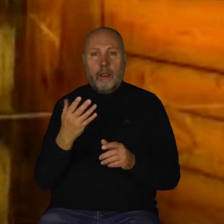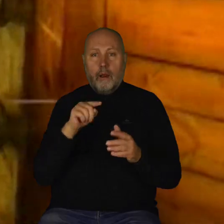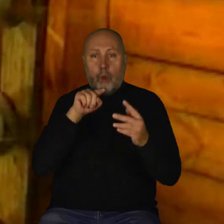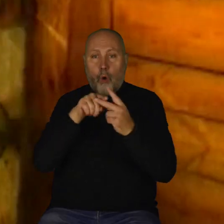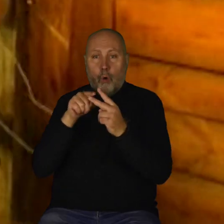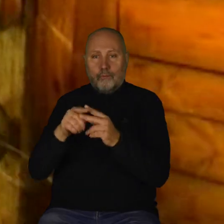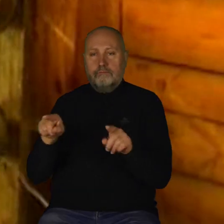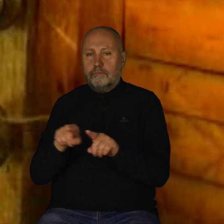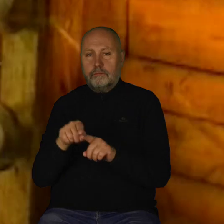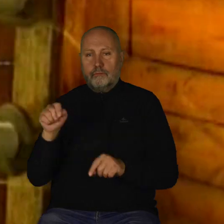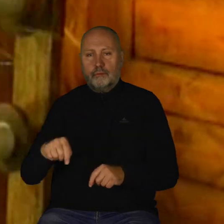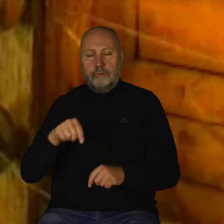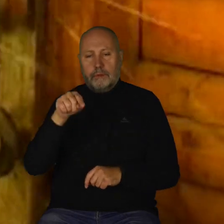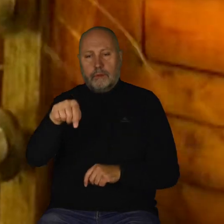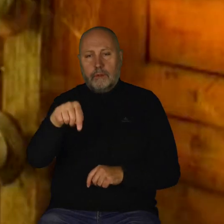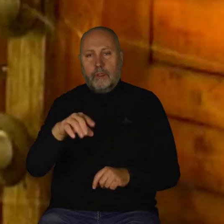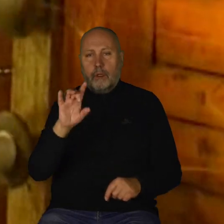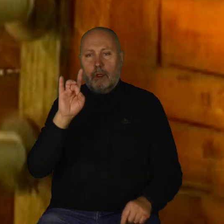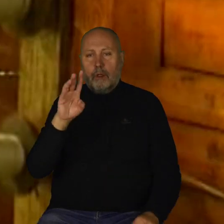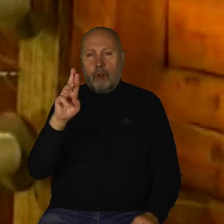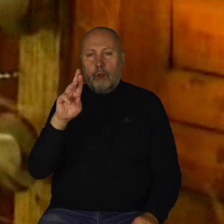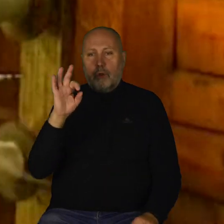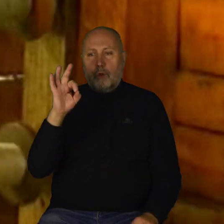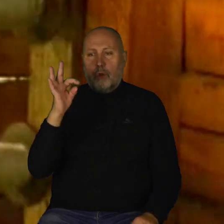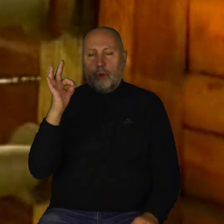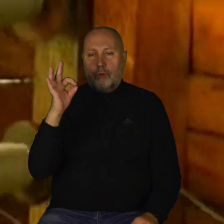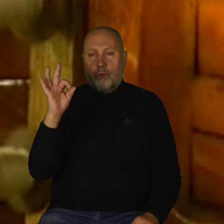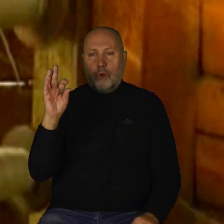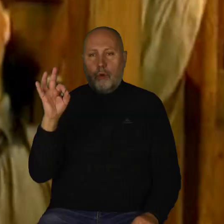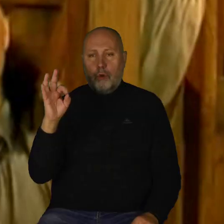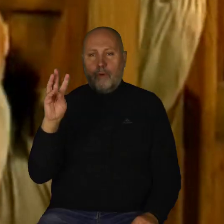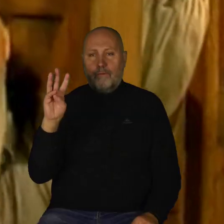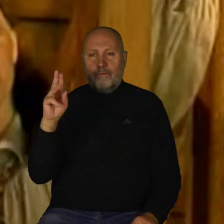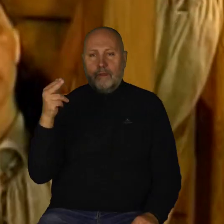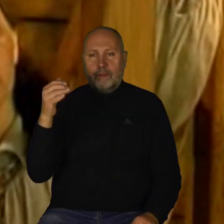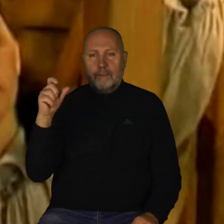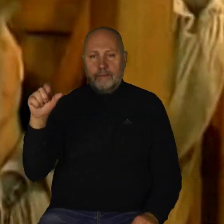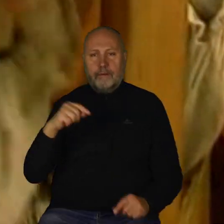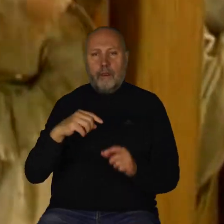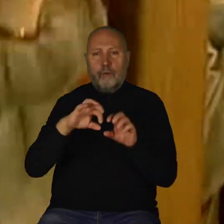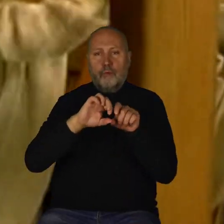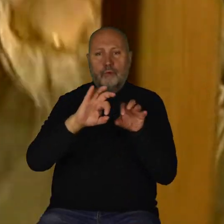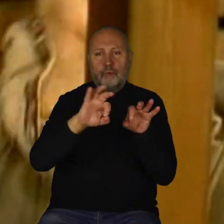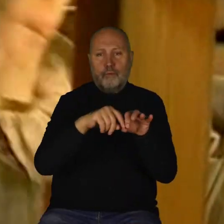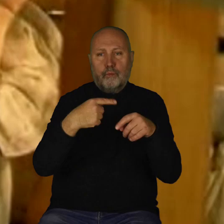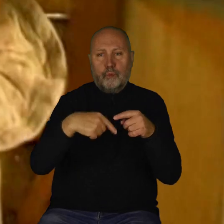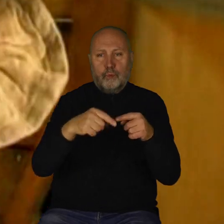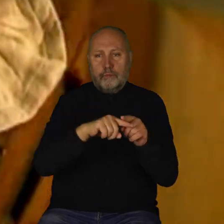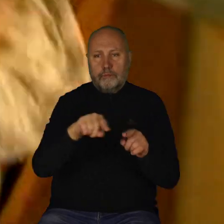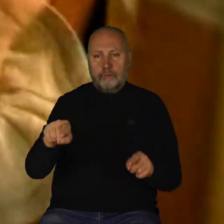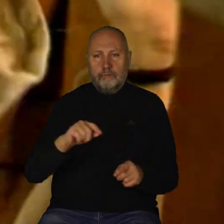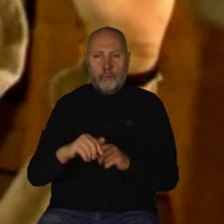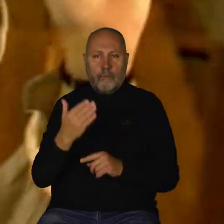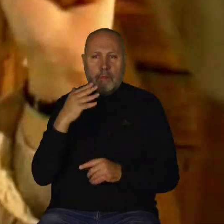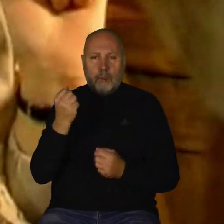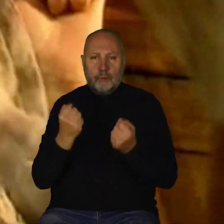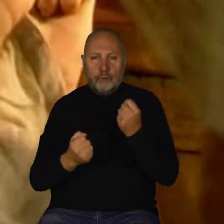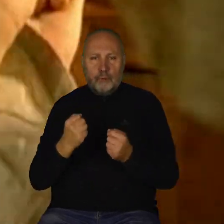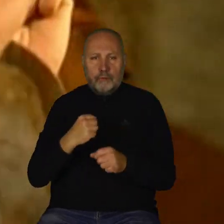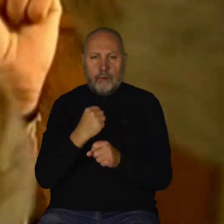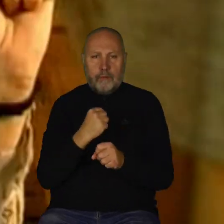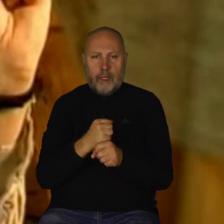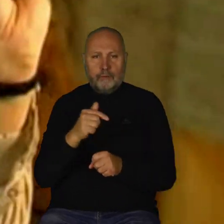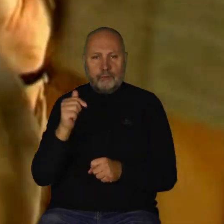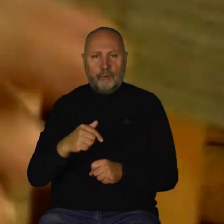było w niej tyle otworów ile szpul w groty była to bardzo trudna praca ponieważ